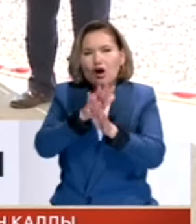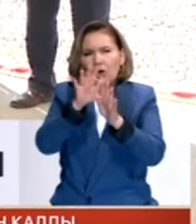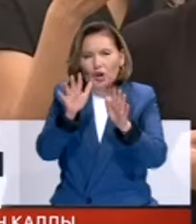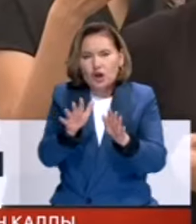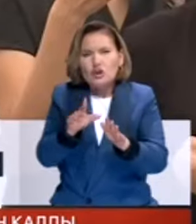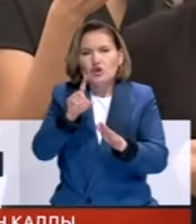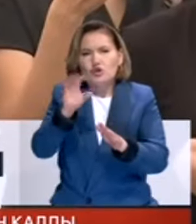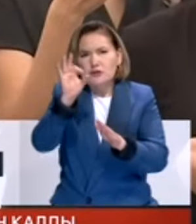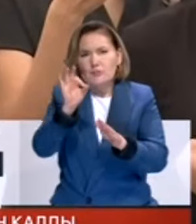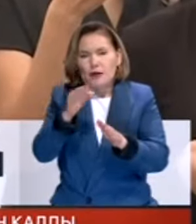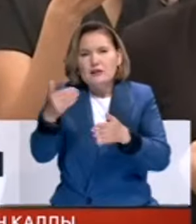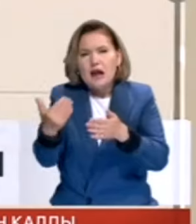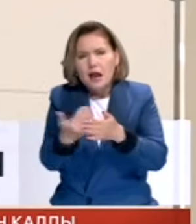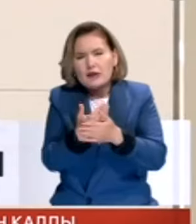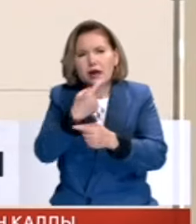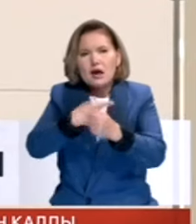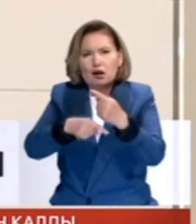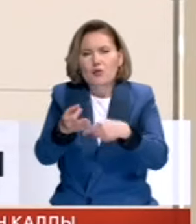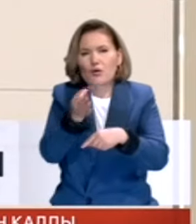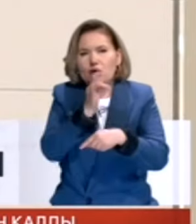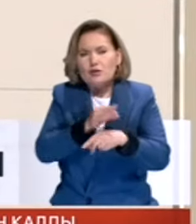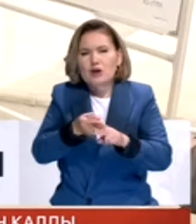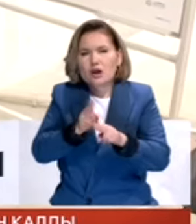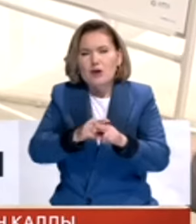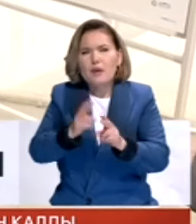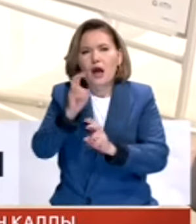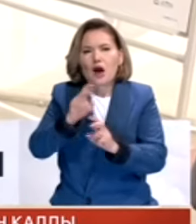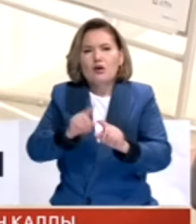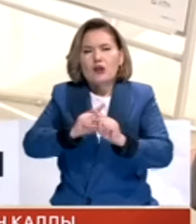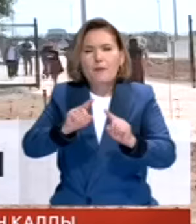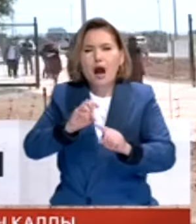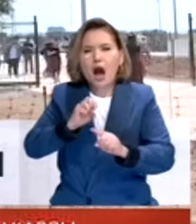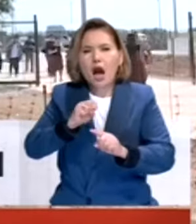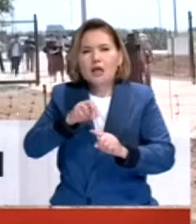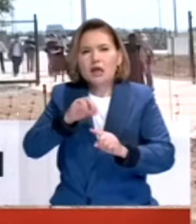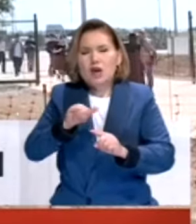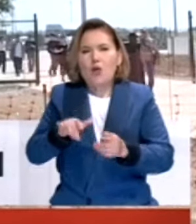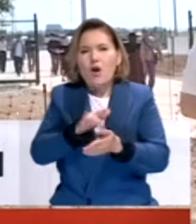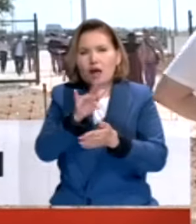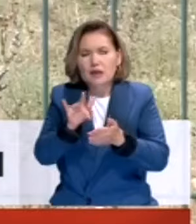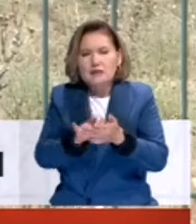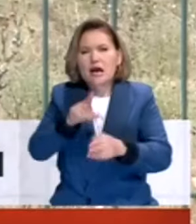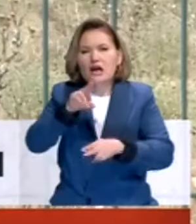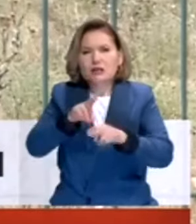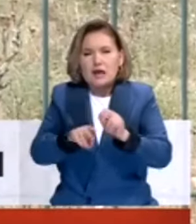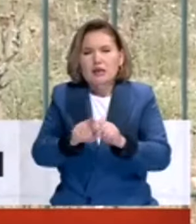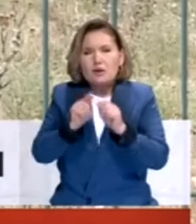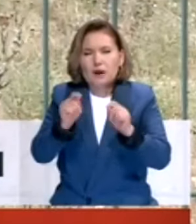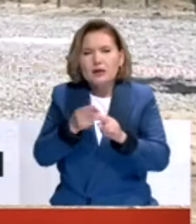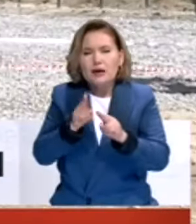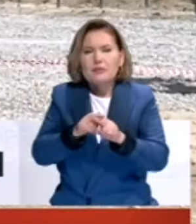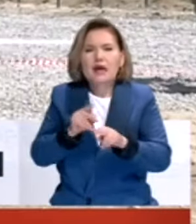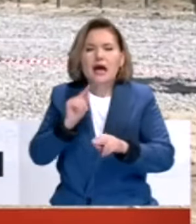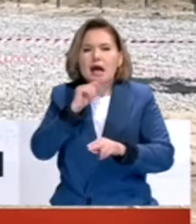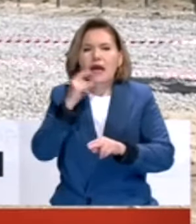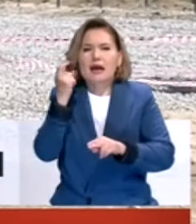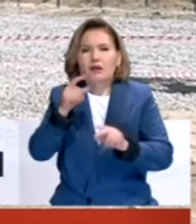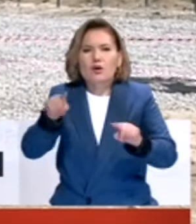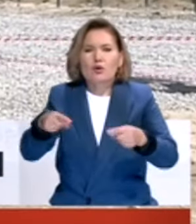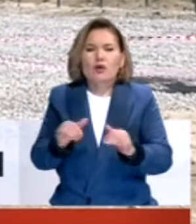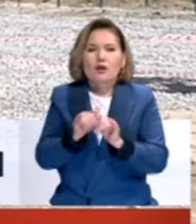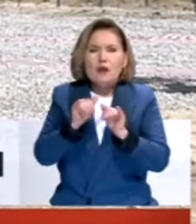қайта өңделіп, кәдеге жаратылады. Бірегей өндіріс орнының Алатау қаласында салынуы бекер емес. Бұл аймаққа экономикалық серпін